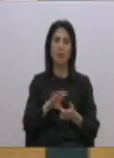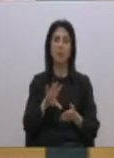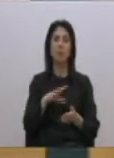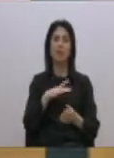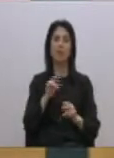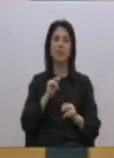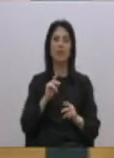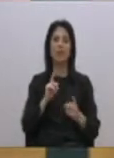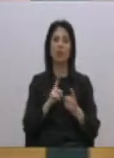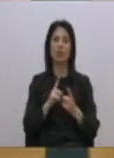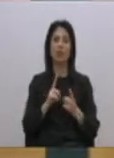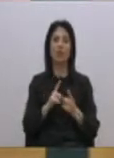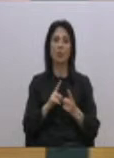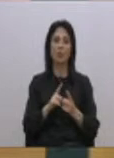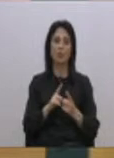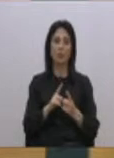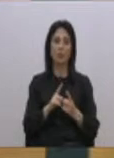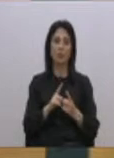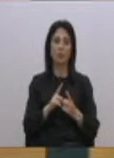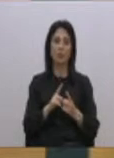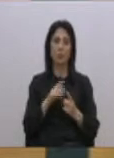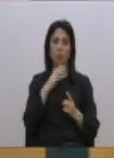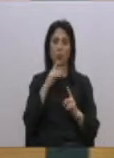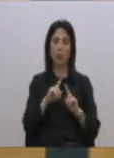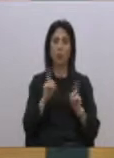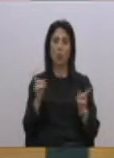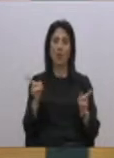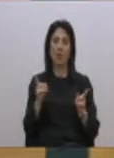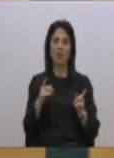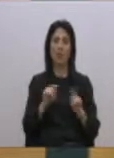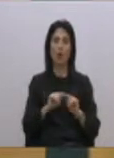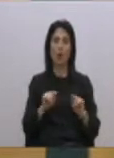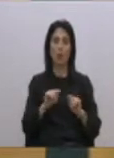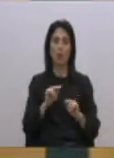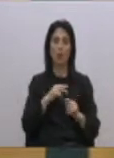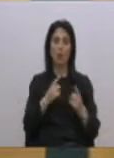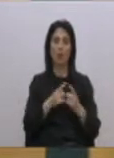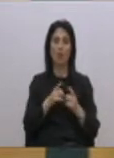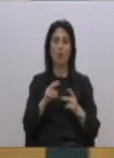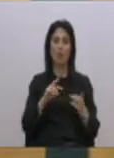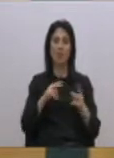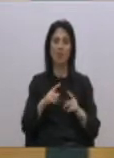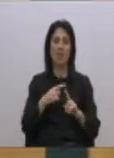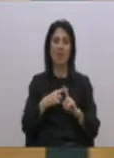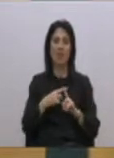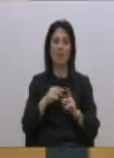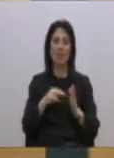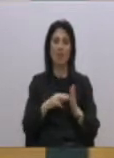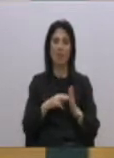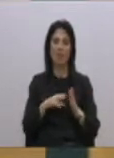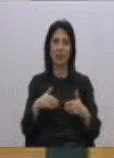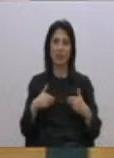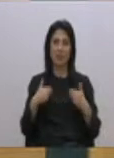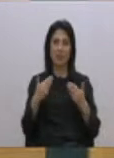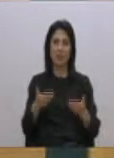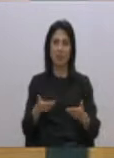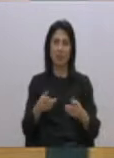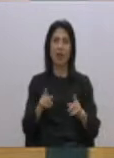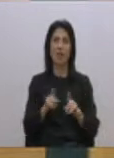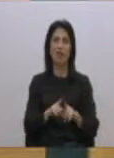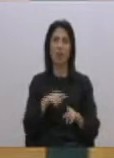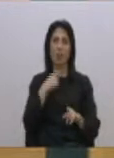ამ სამუშაო შეხვედრას, უმრავლესობა ჩვენი ოპოზიციონერი კოლეგების ამ ცვლილებებს დადებით დაფასებენ და მიესალმებიან, ასევე